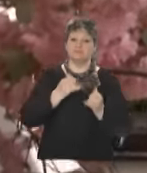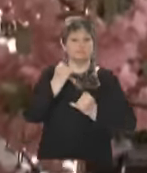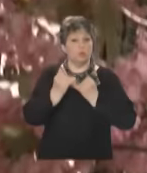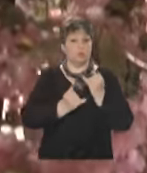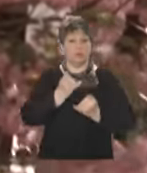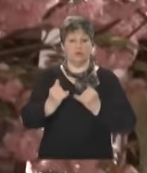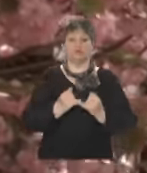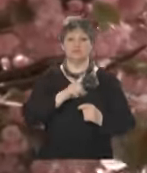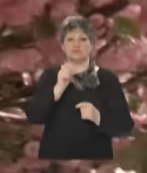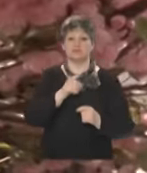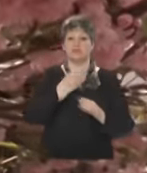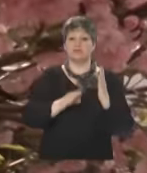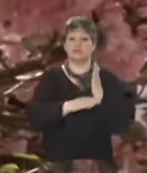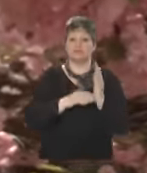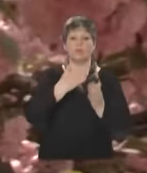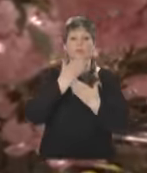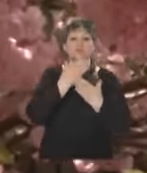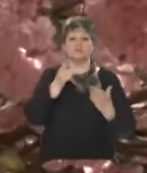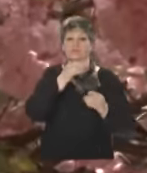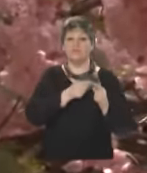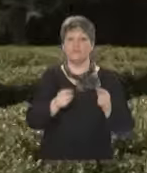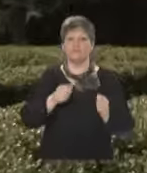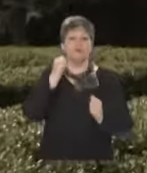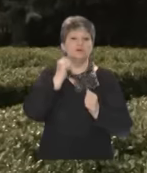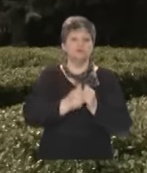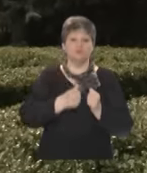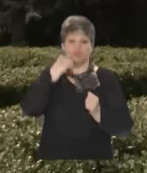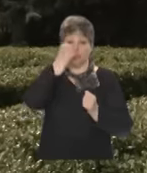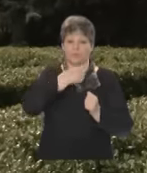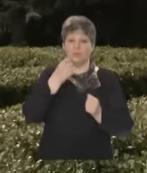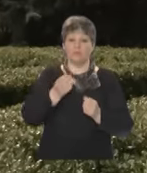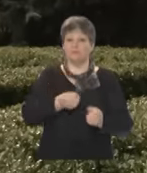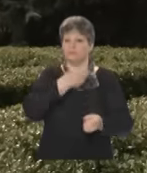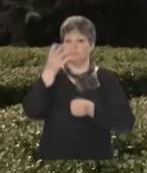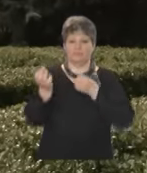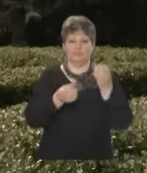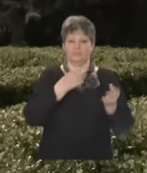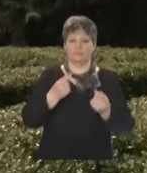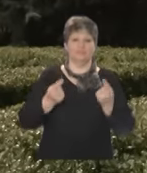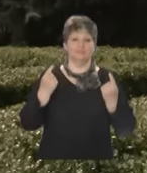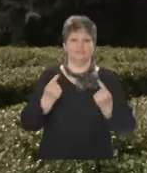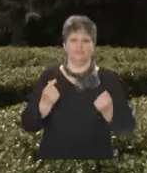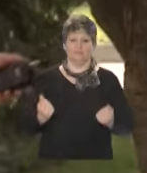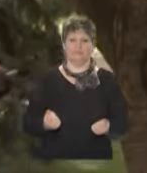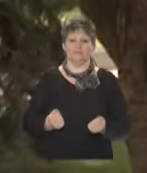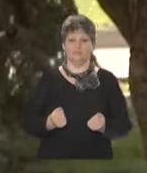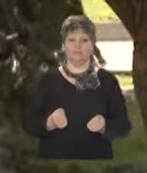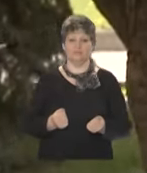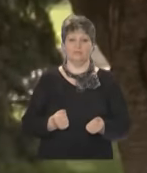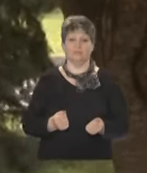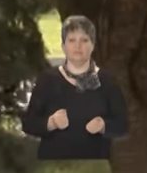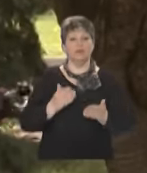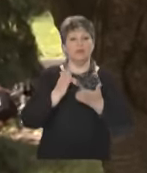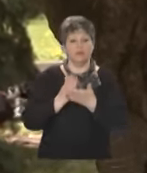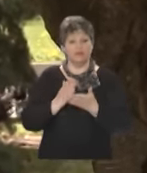управління дбають про цю окрасу парку, тож останнім часом сакура щорічно дякує їм розкішним цвітом. Якщо з